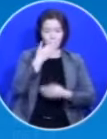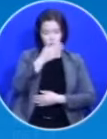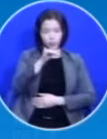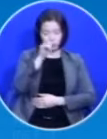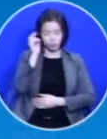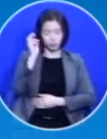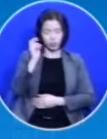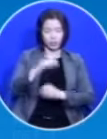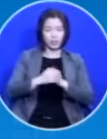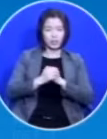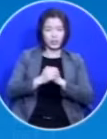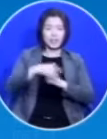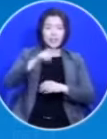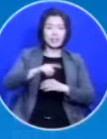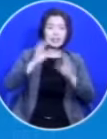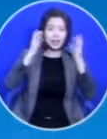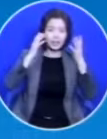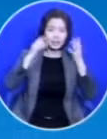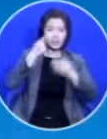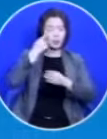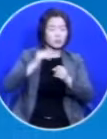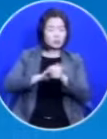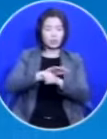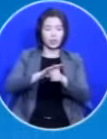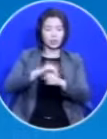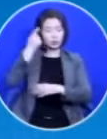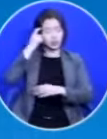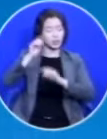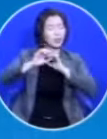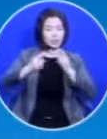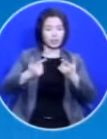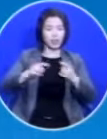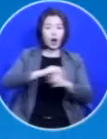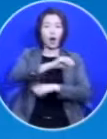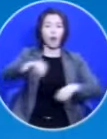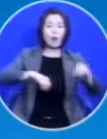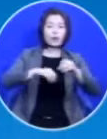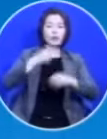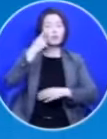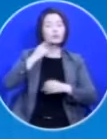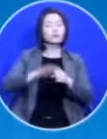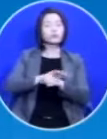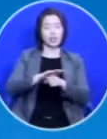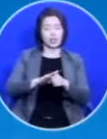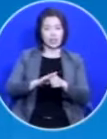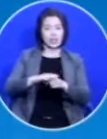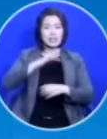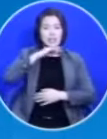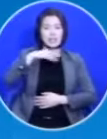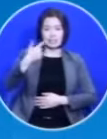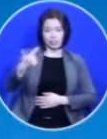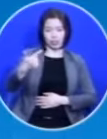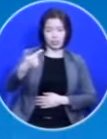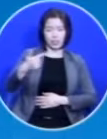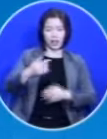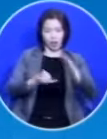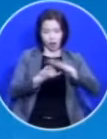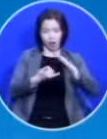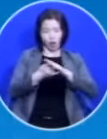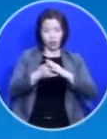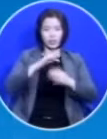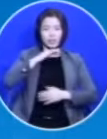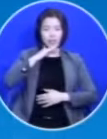하시리라이 아이들이 불쌍하다고 생각하지 않는다 오려 부럽다 살이라는 어린나이에